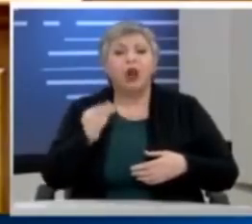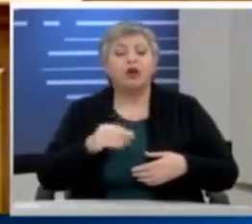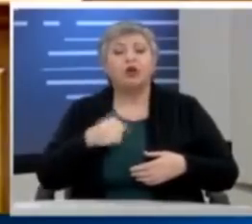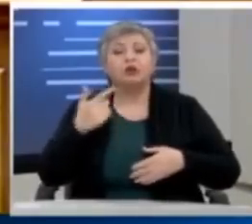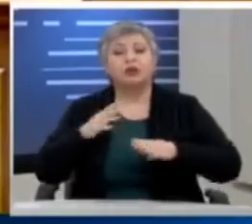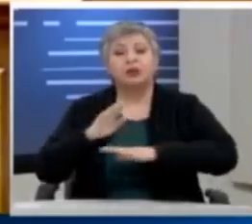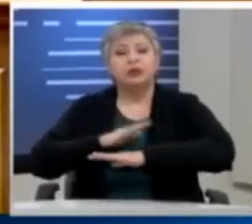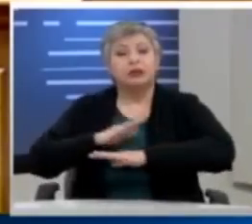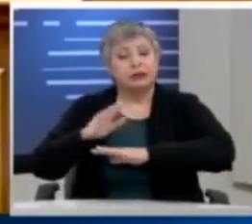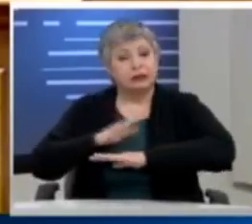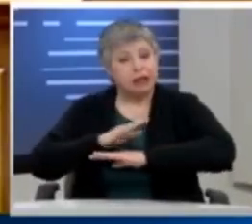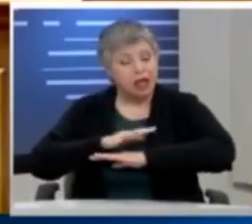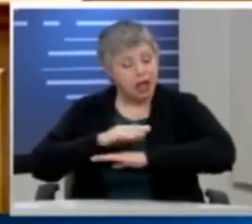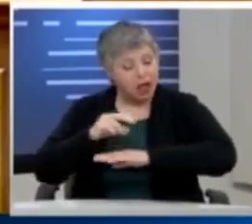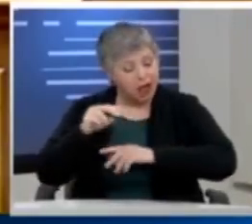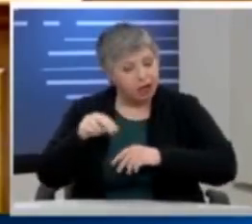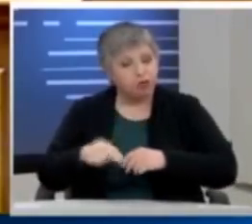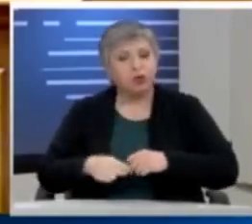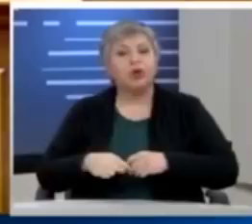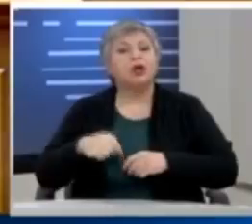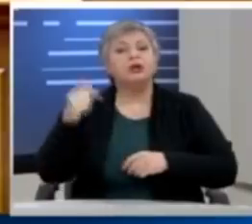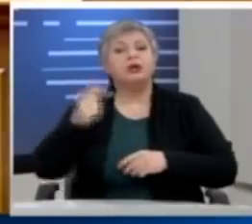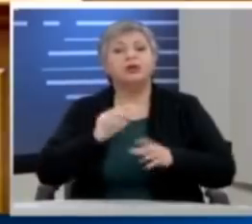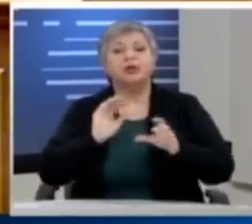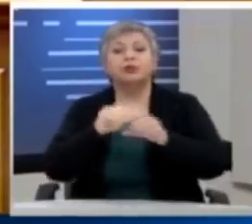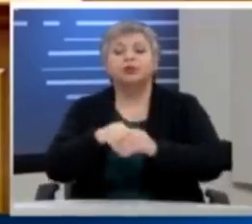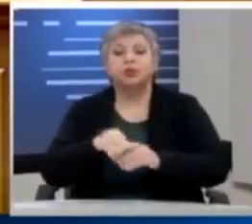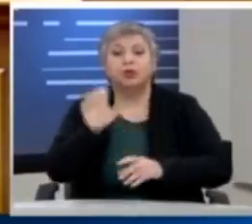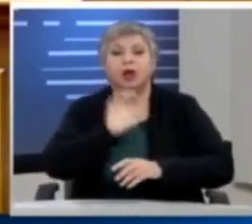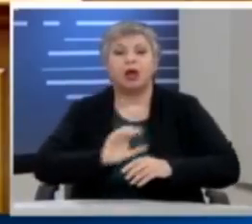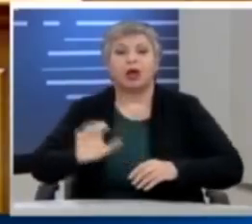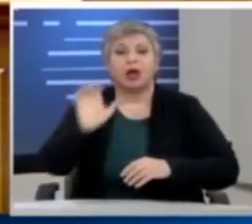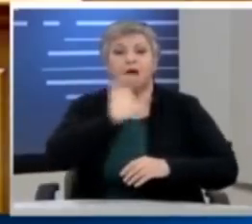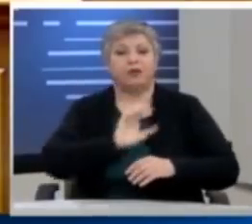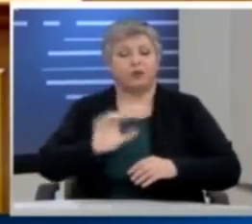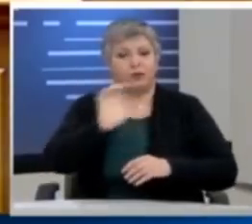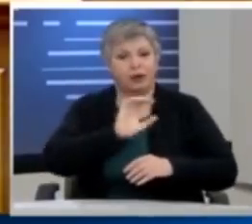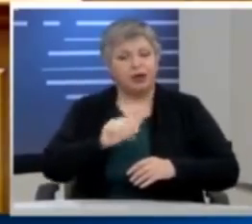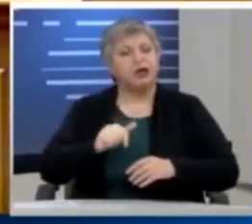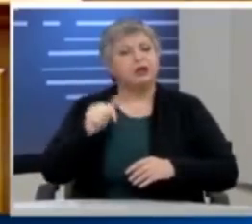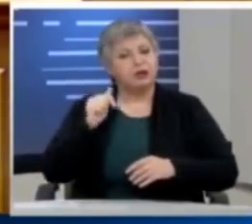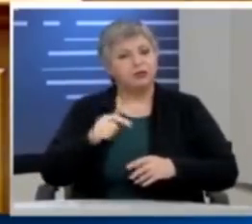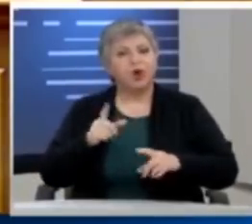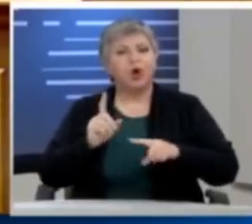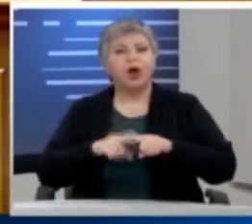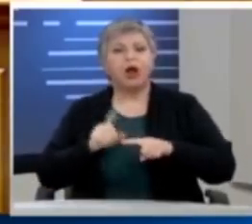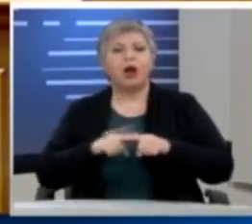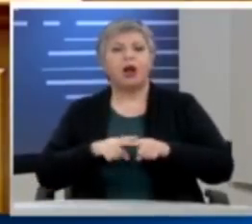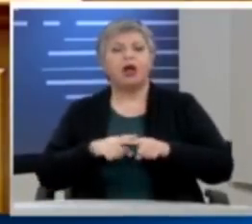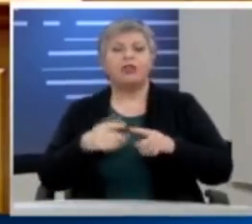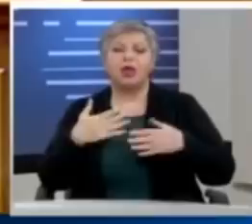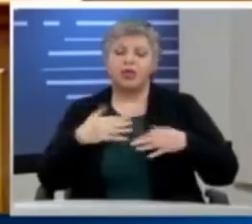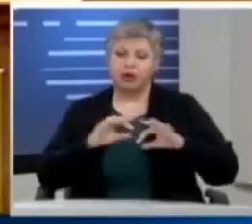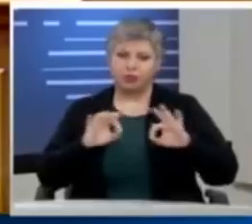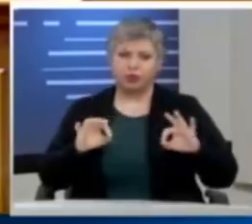ατοϊκό στόχο, για να μπει υπουγουδουμού στο ΝΑΤΟ, με ενεργητικό ρόλο της Ελλάδας σε αυτό. Και μετά από όλα αυτά, έχετε